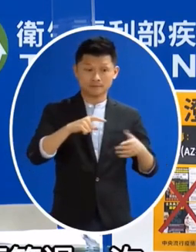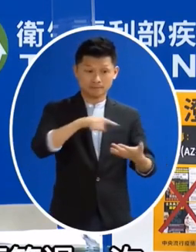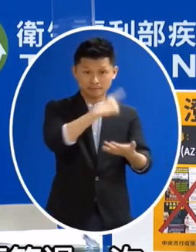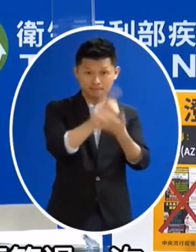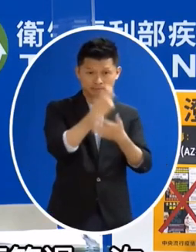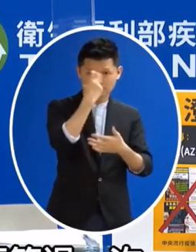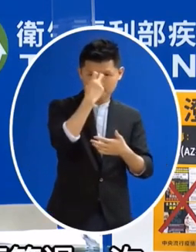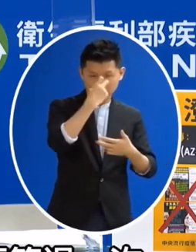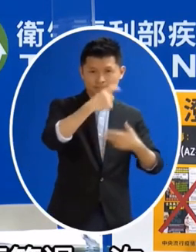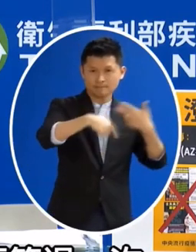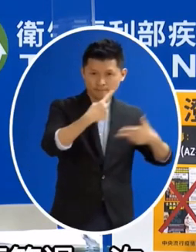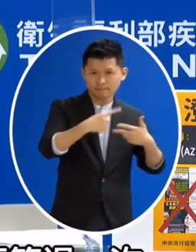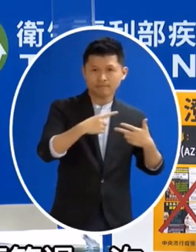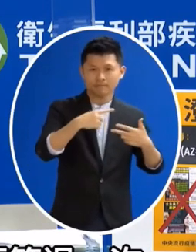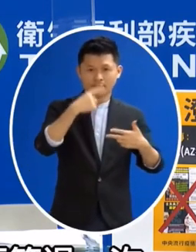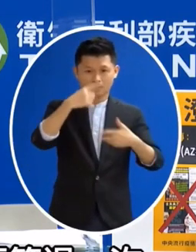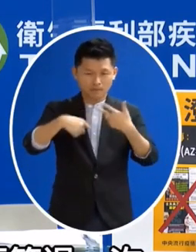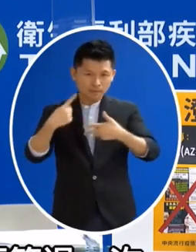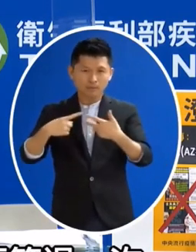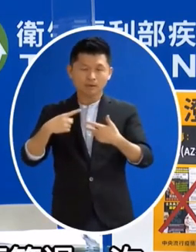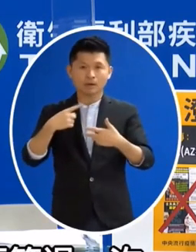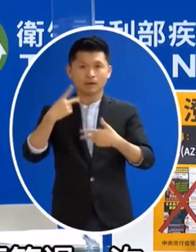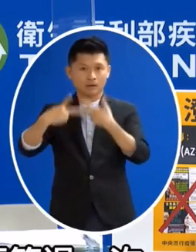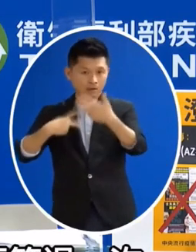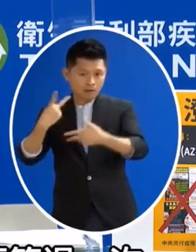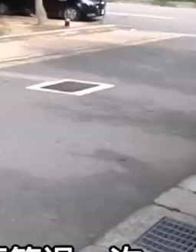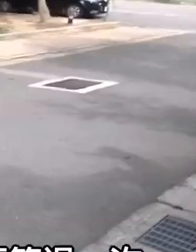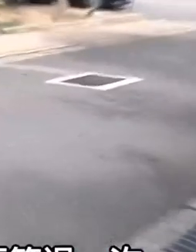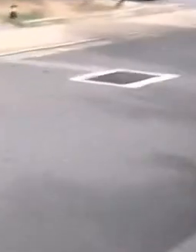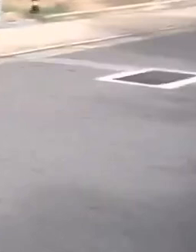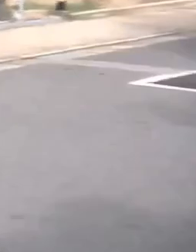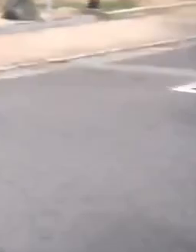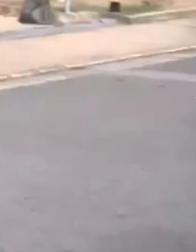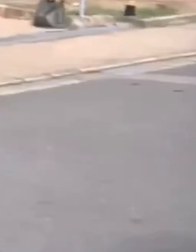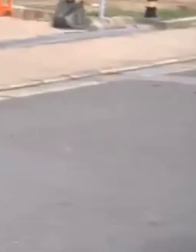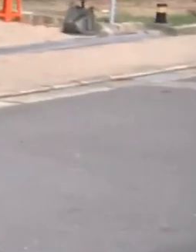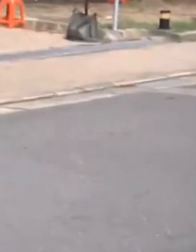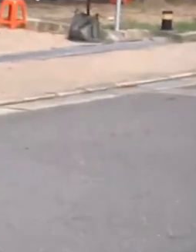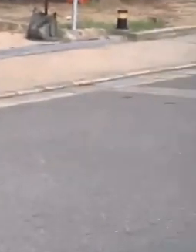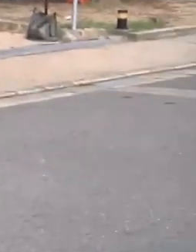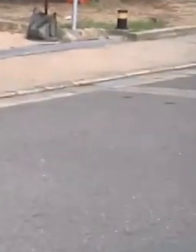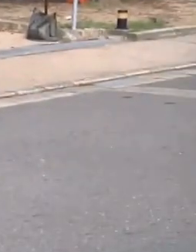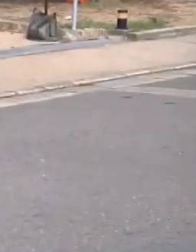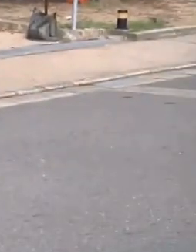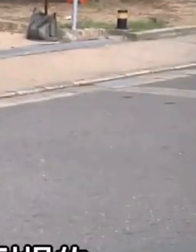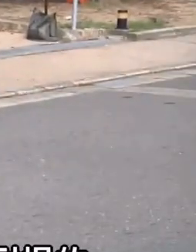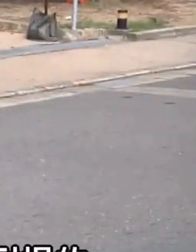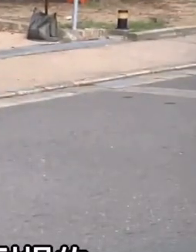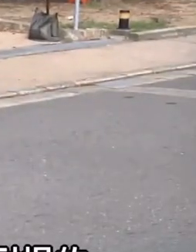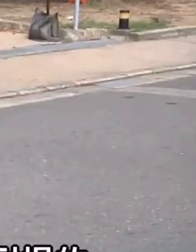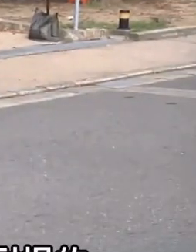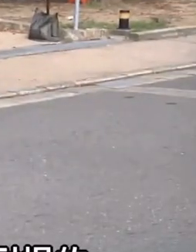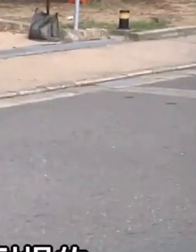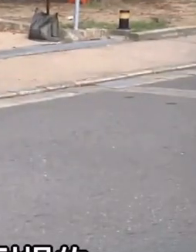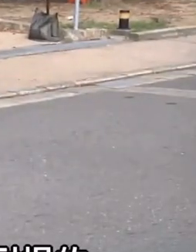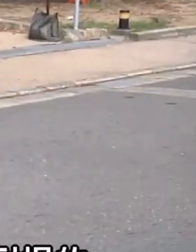一个礼拜再筛，然后到高14天左右我们再筛过一次。 大概6到7天，当然我们速度很